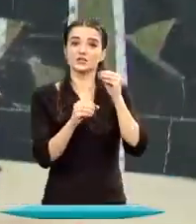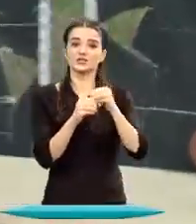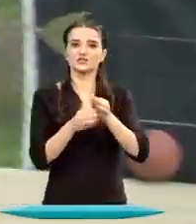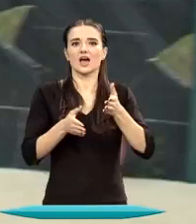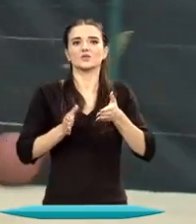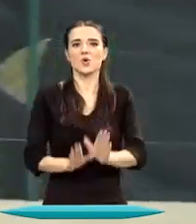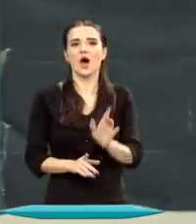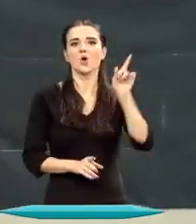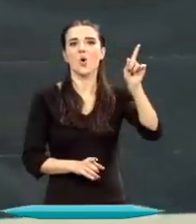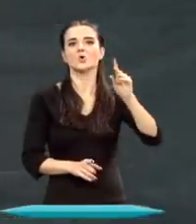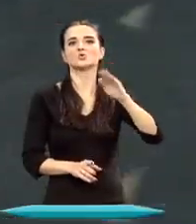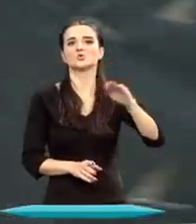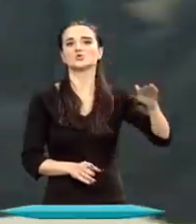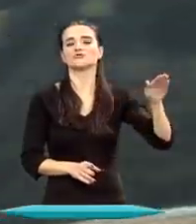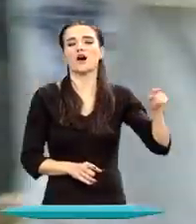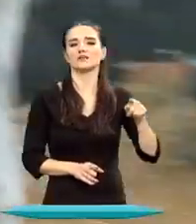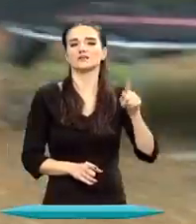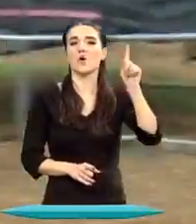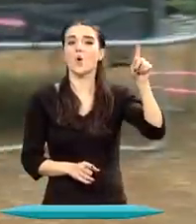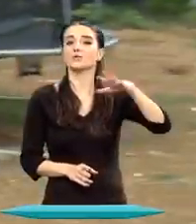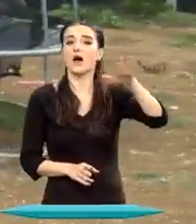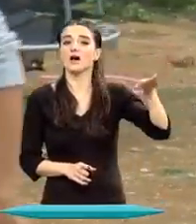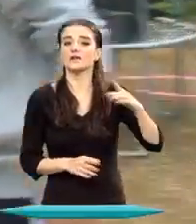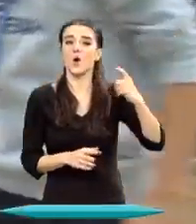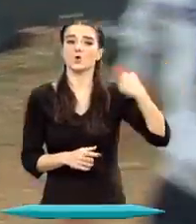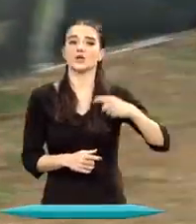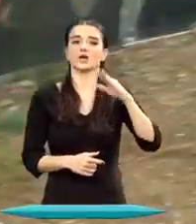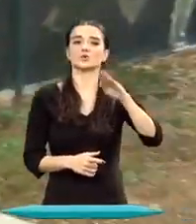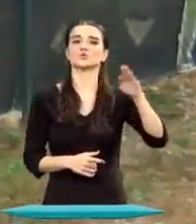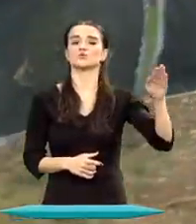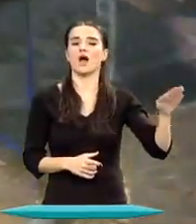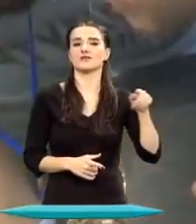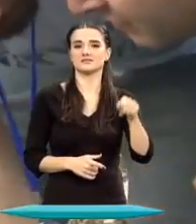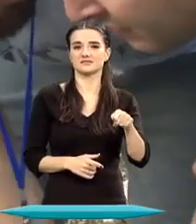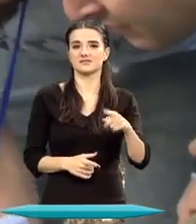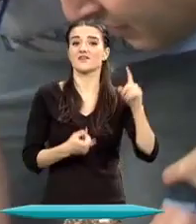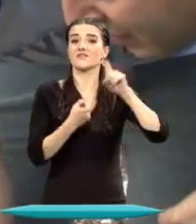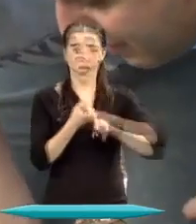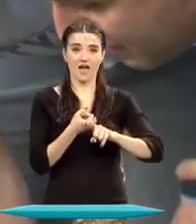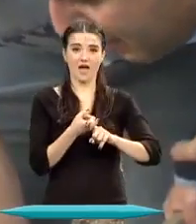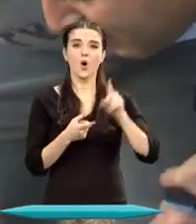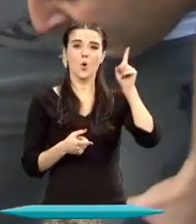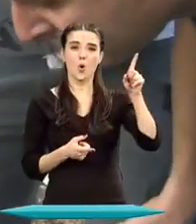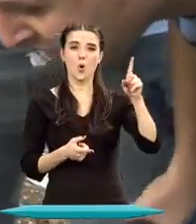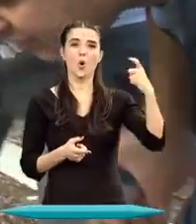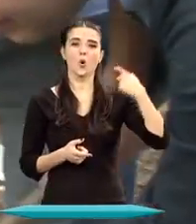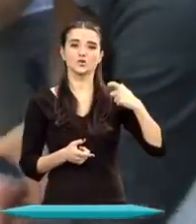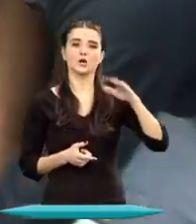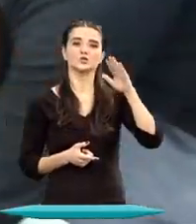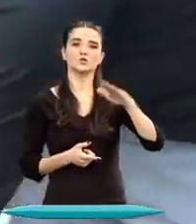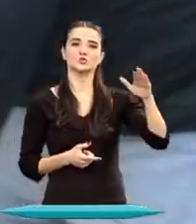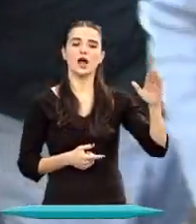Kendi dünyalarından doğar o çocuklar. Onlar özel çocuklardır. Ve o